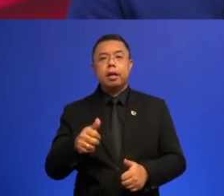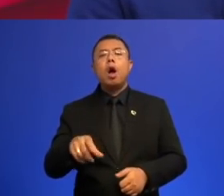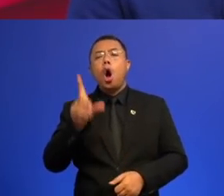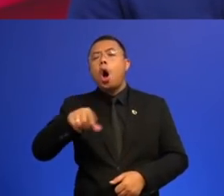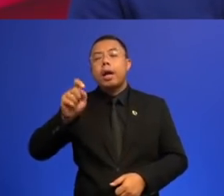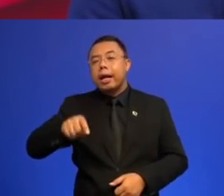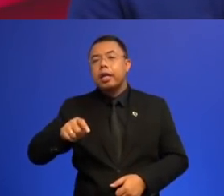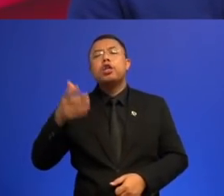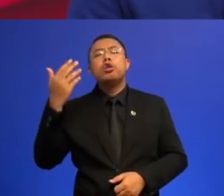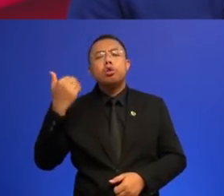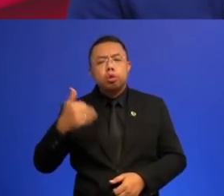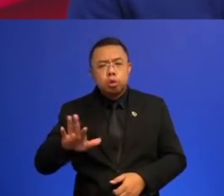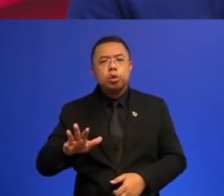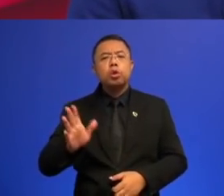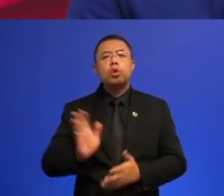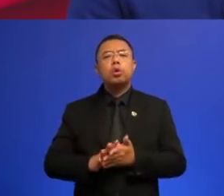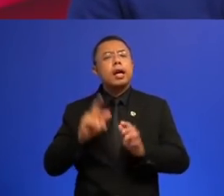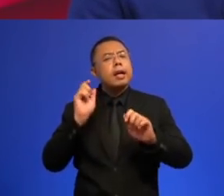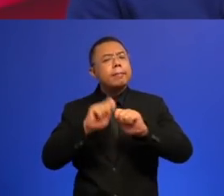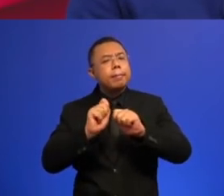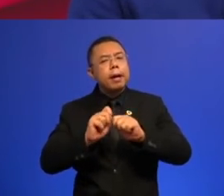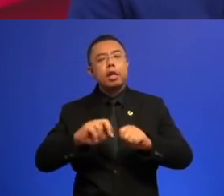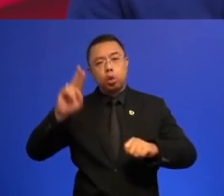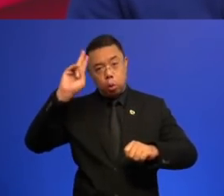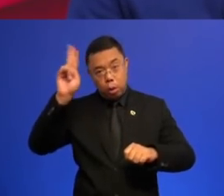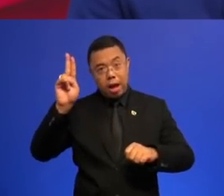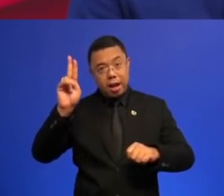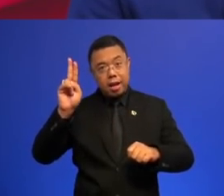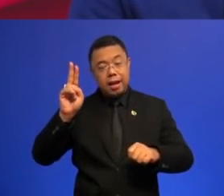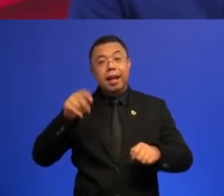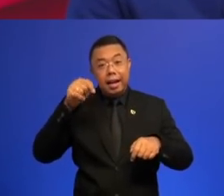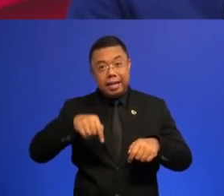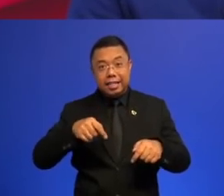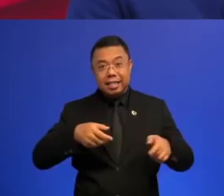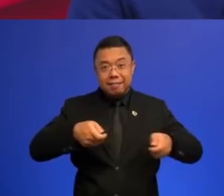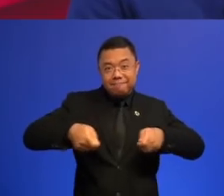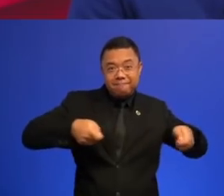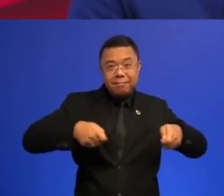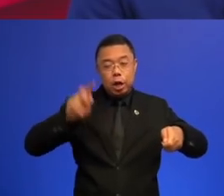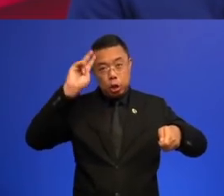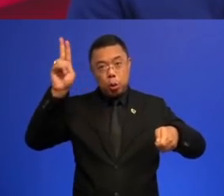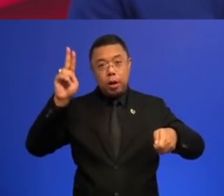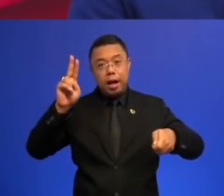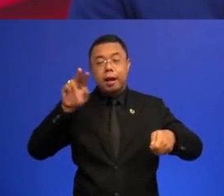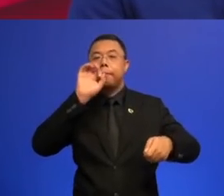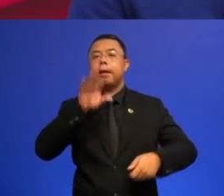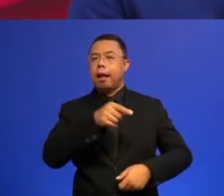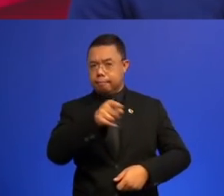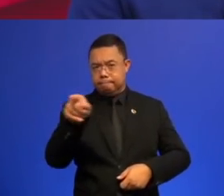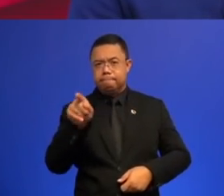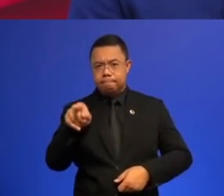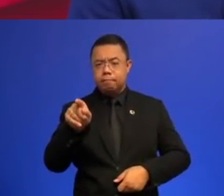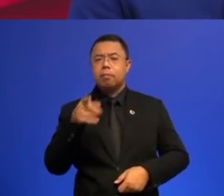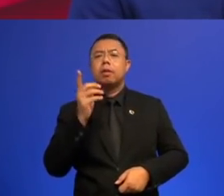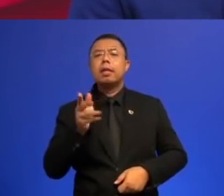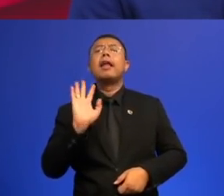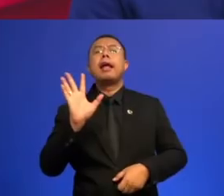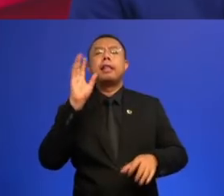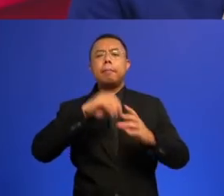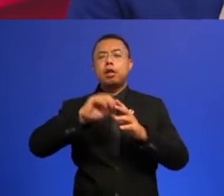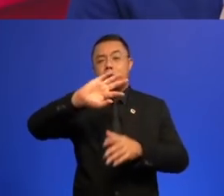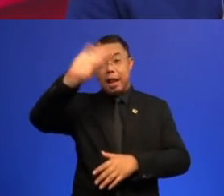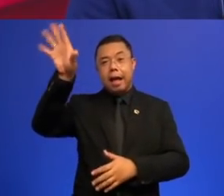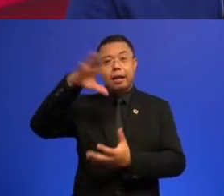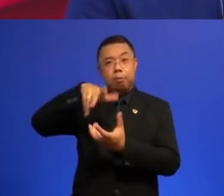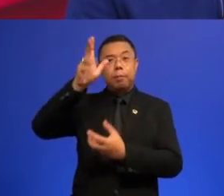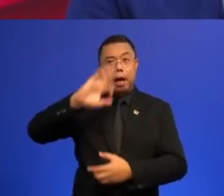Orang ini orang yang sudah digarap Tuhan. Dan sedang digarap betul, Tuhan. Betul. Kasih tahu dia. Oh, dia akan masuk langit baru,